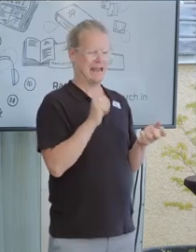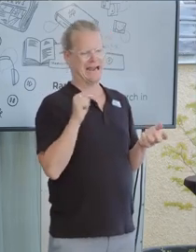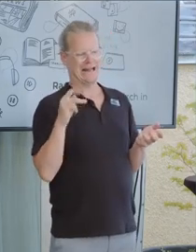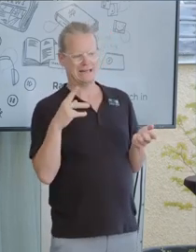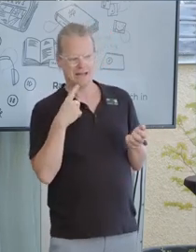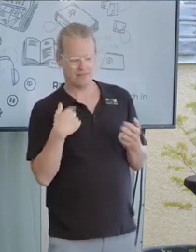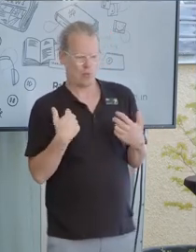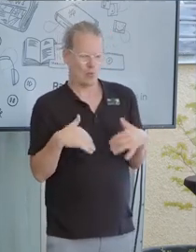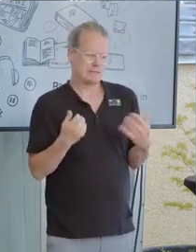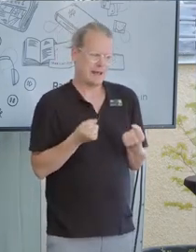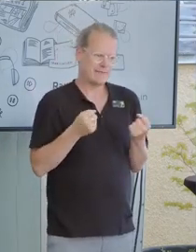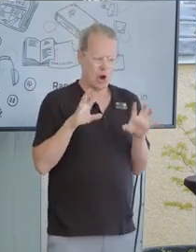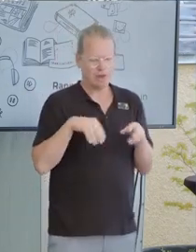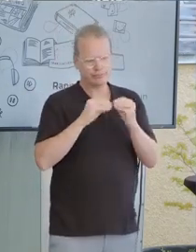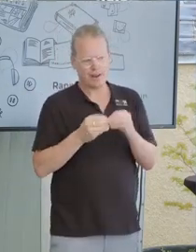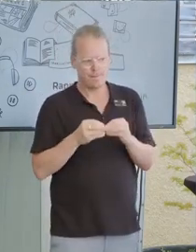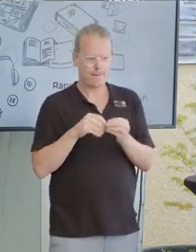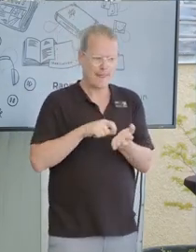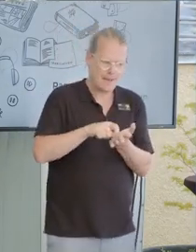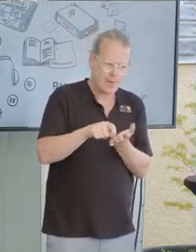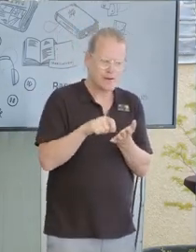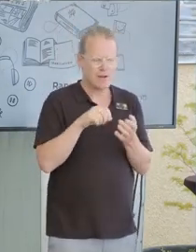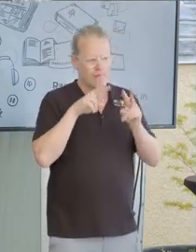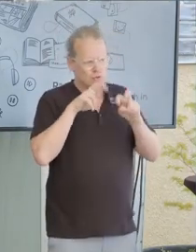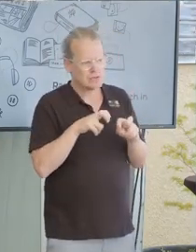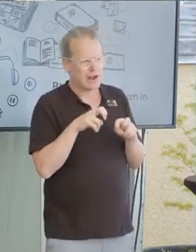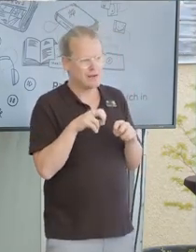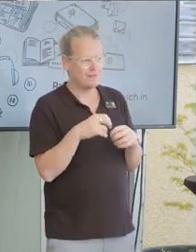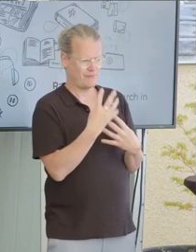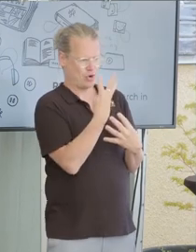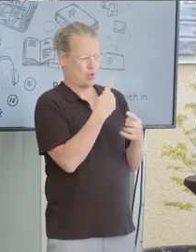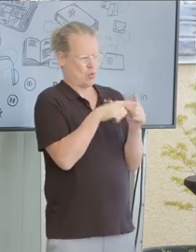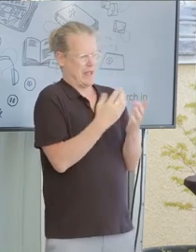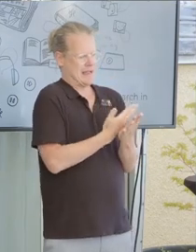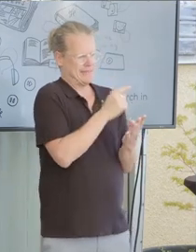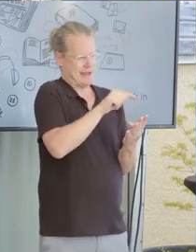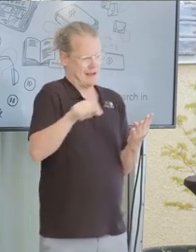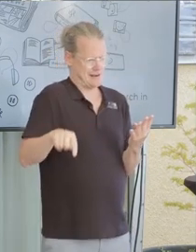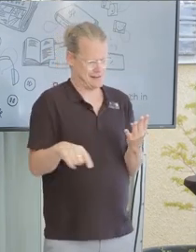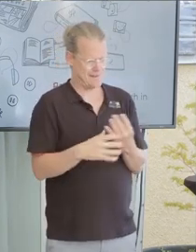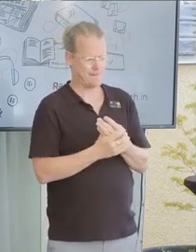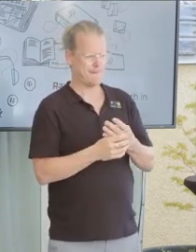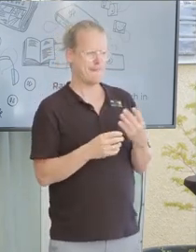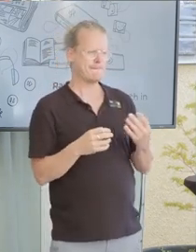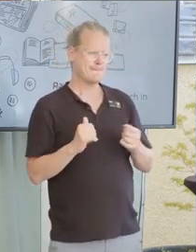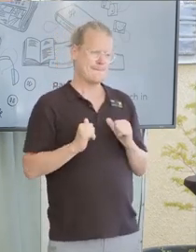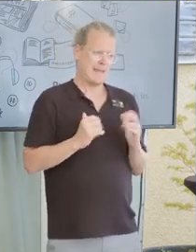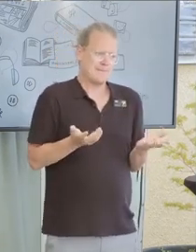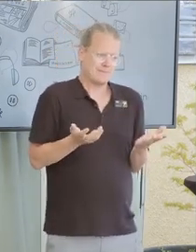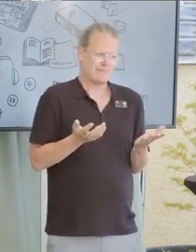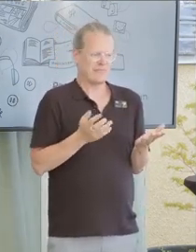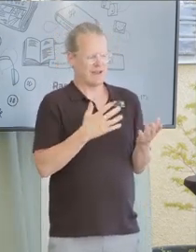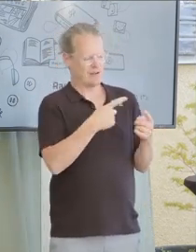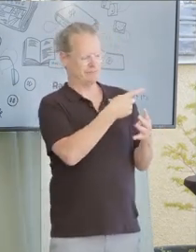med forskare i 4 olika länder, och det är klart att man får olika svar delvis beroende på vilka länder som